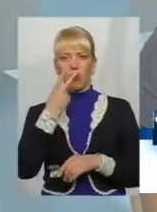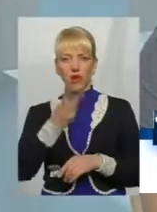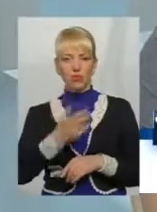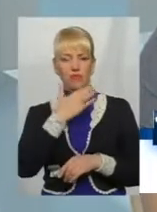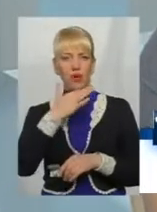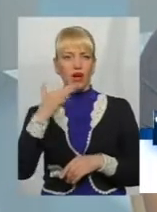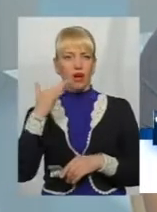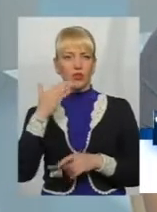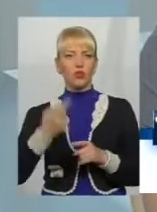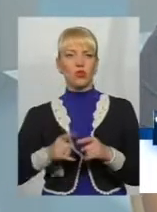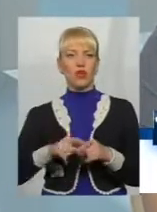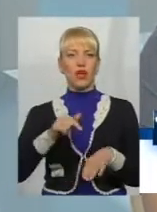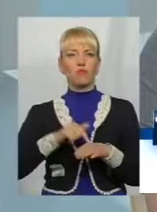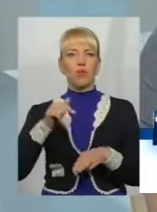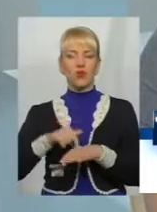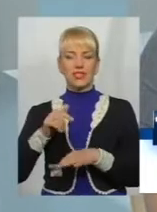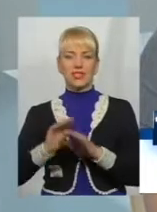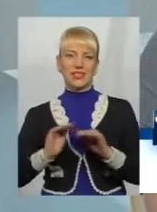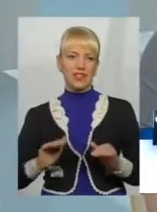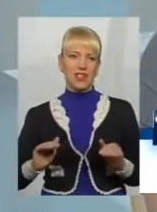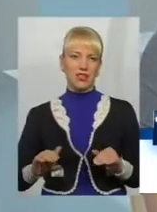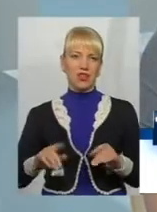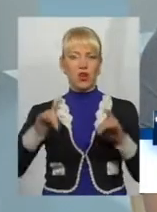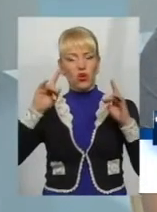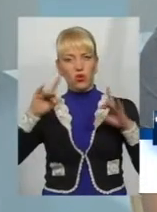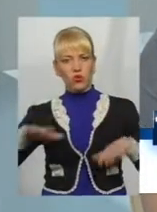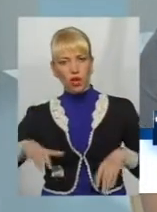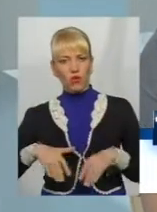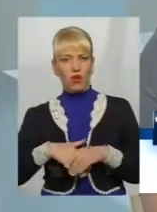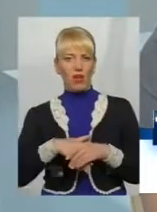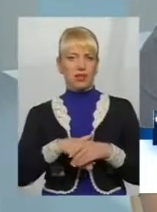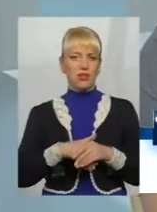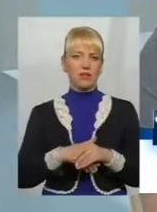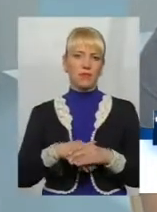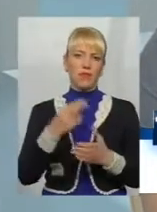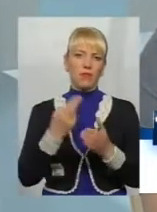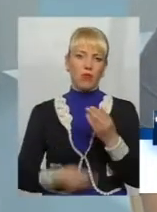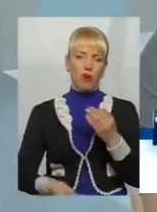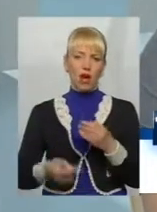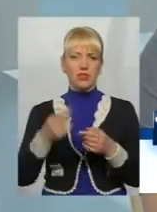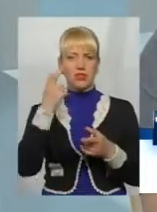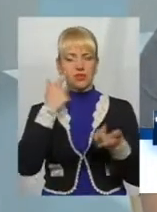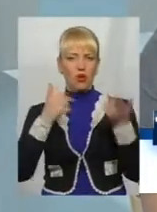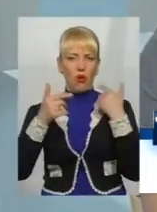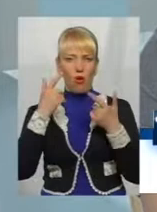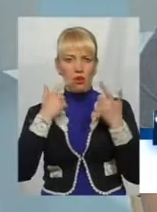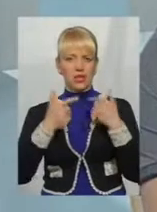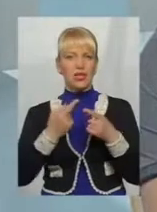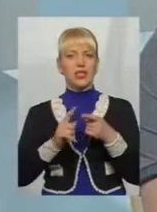багато того емоцій цих дітей, розчарування, поразки, сльози.